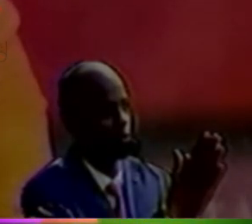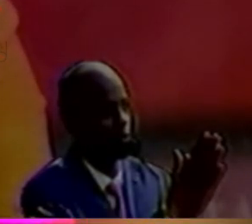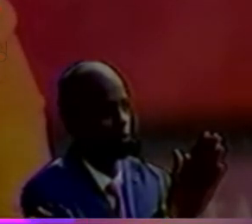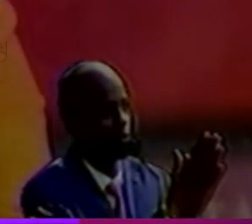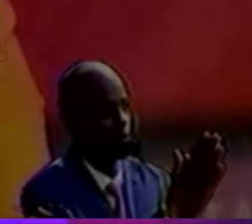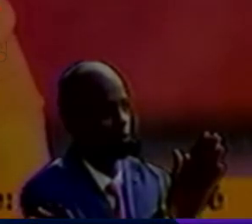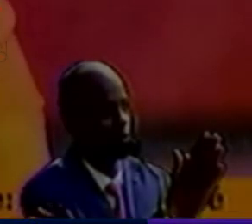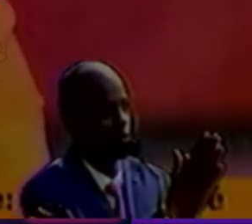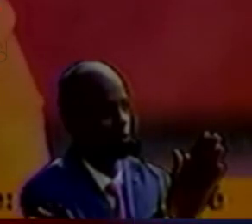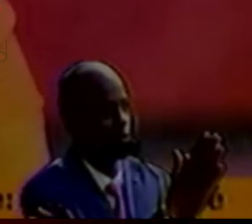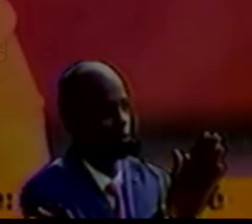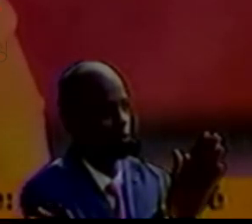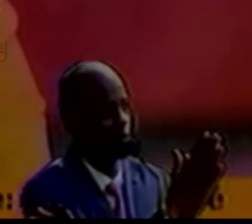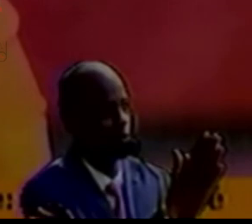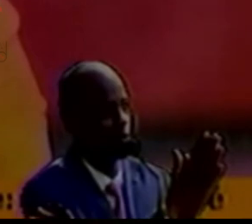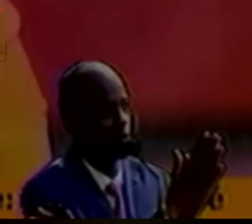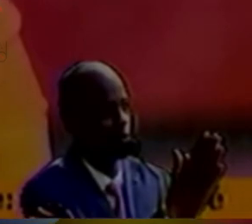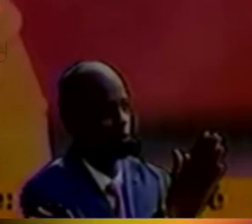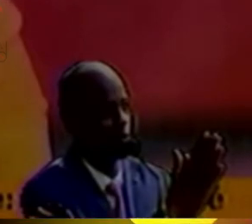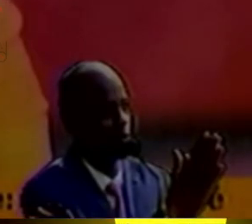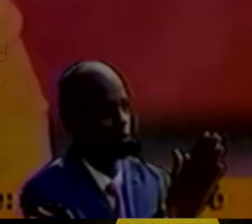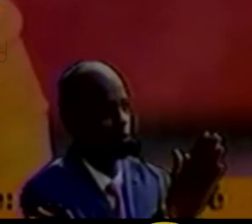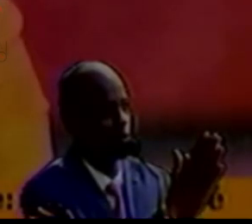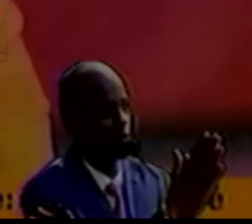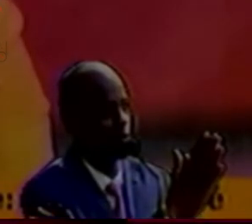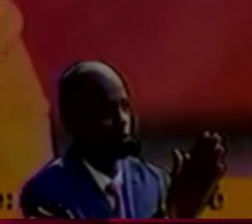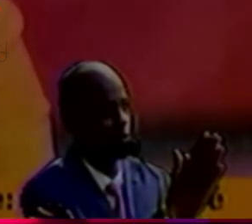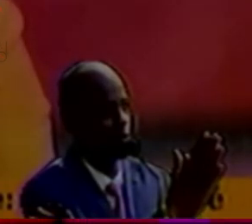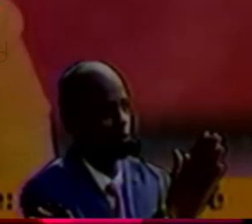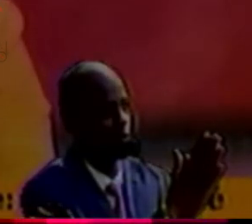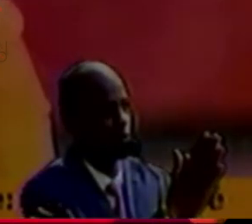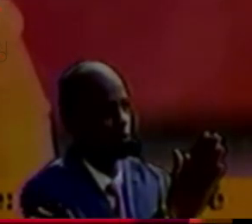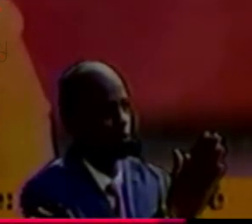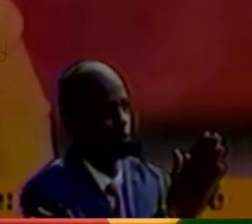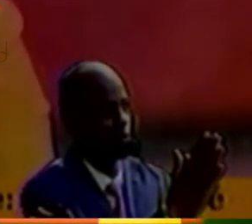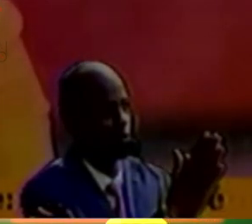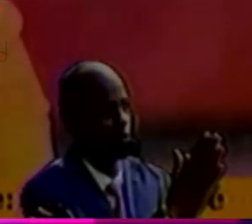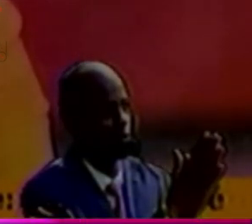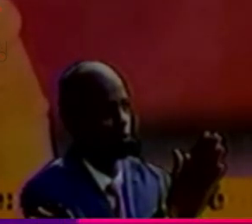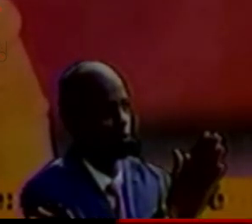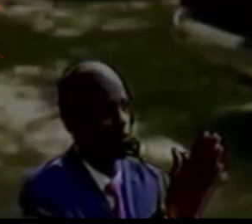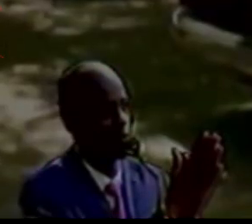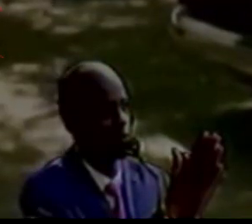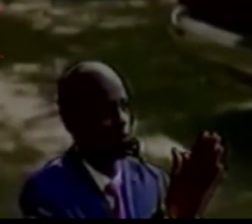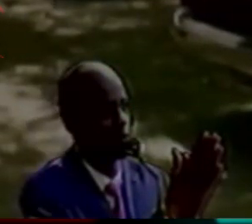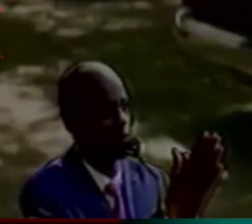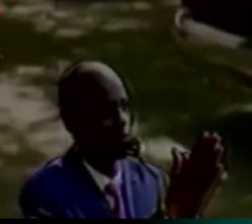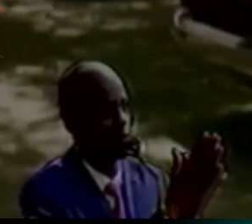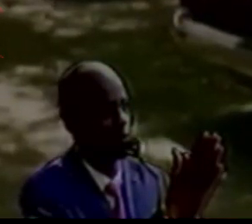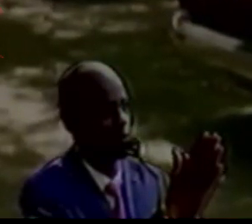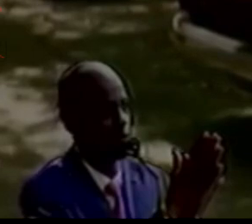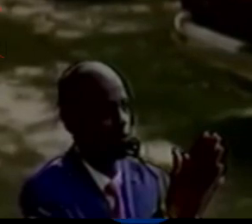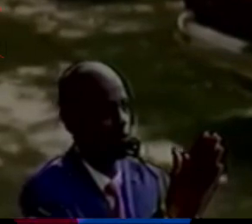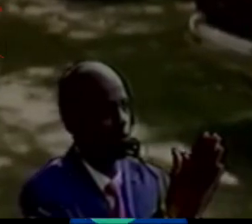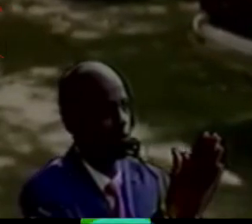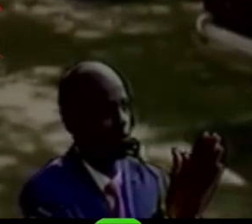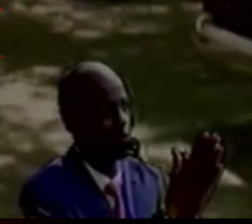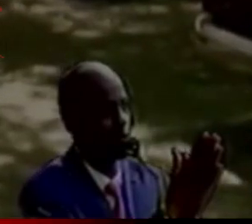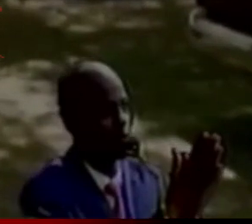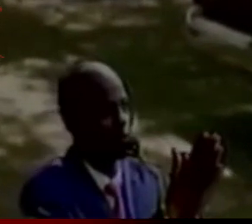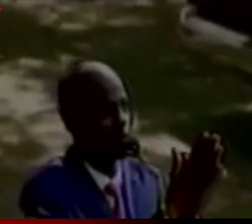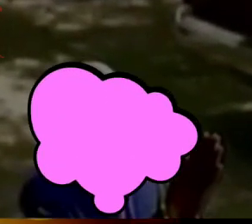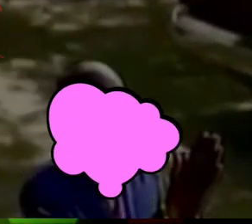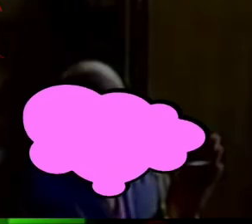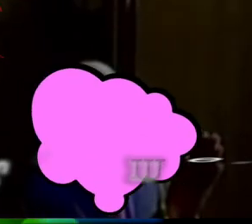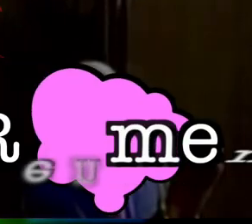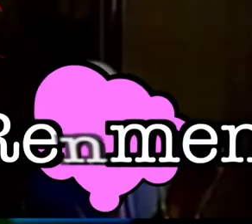par ministère kap gen pour orienter yo vers direction protection civile. Voilà, et merci avec